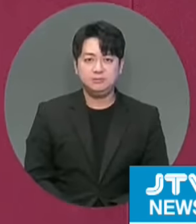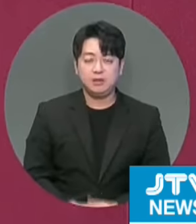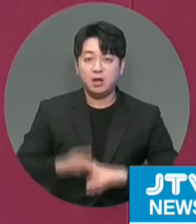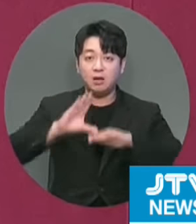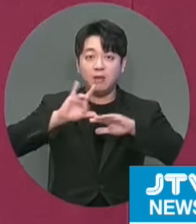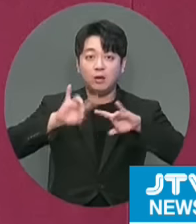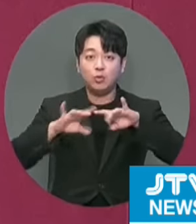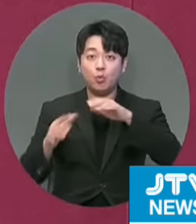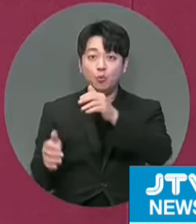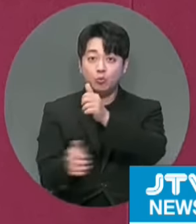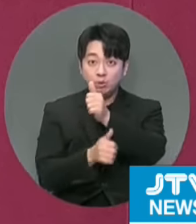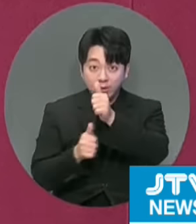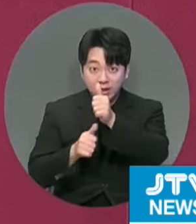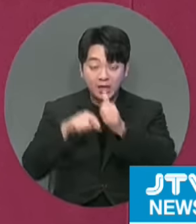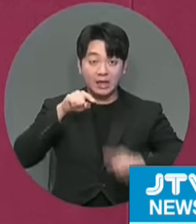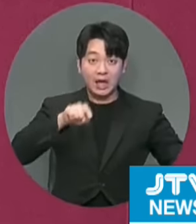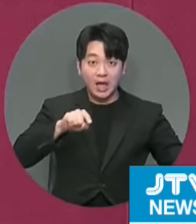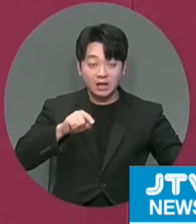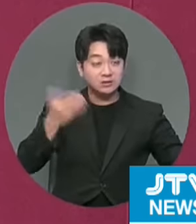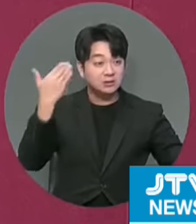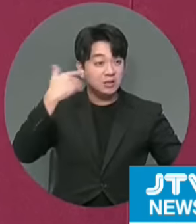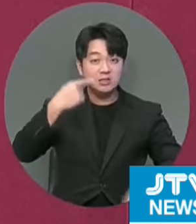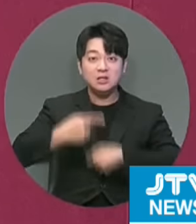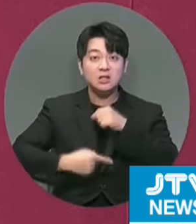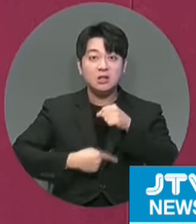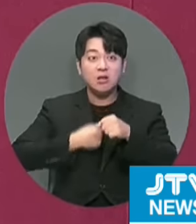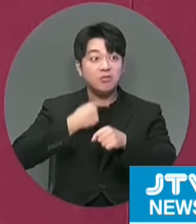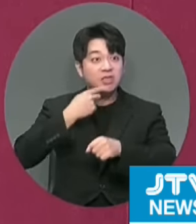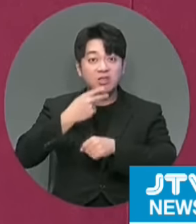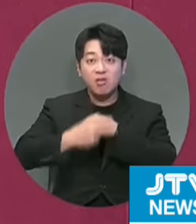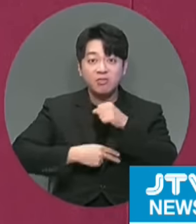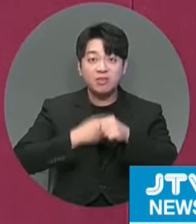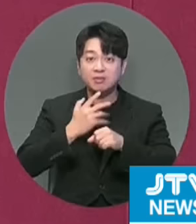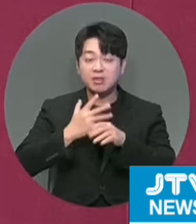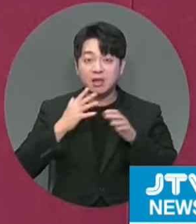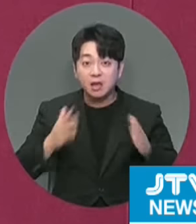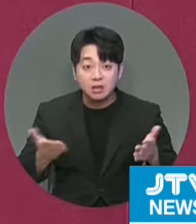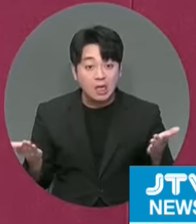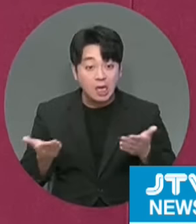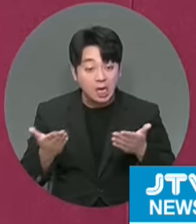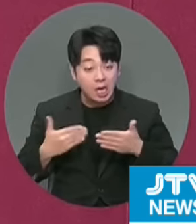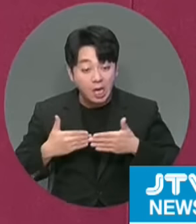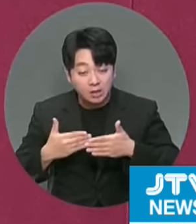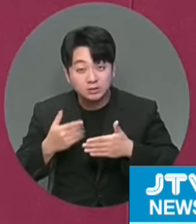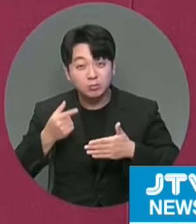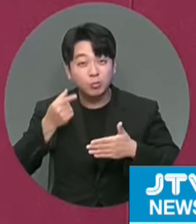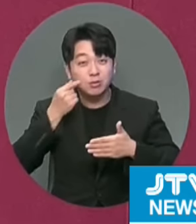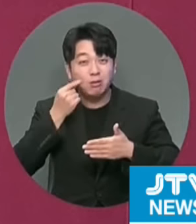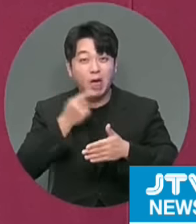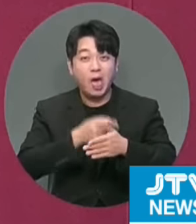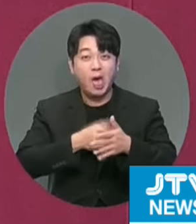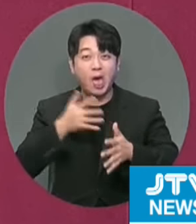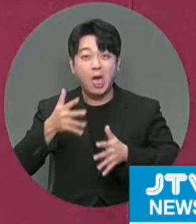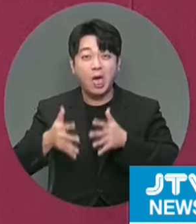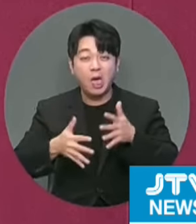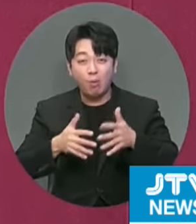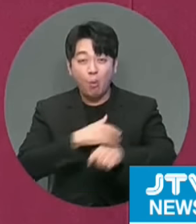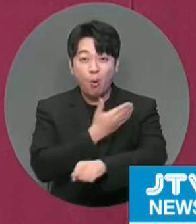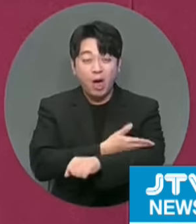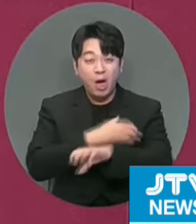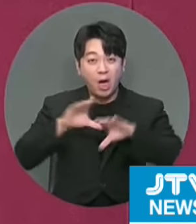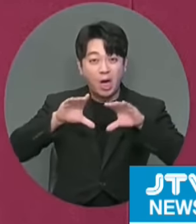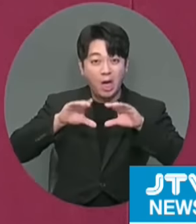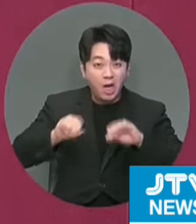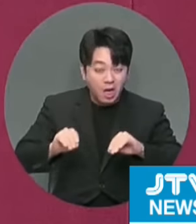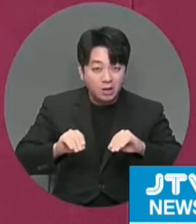방통위가 1년 넘게 식물행정이 되고 그 기능을 잃어버린 그 잘못을